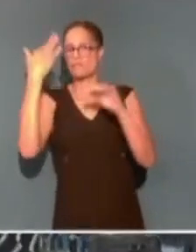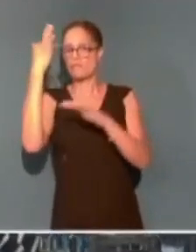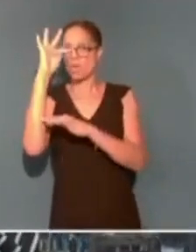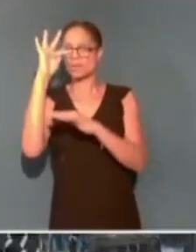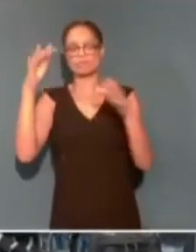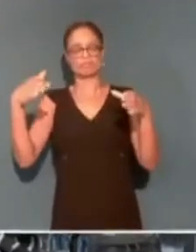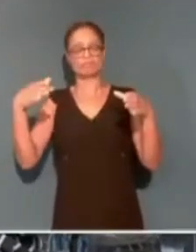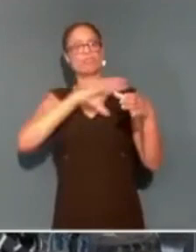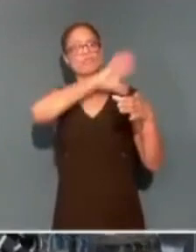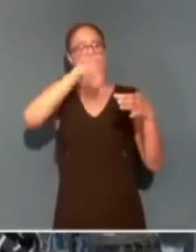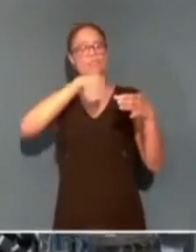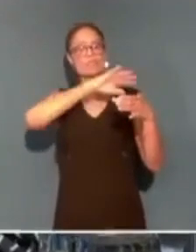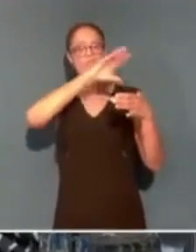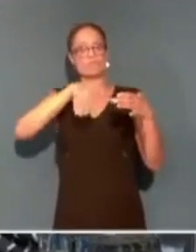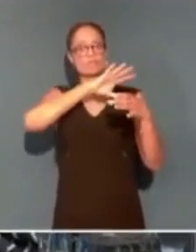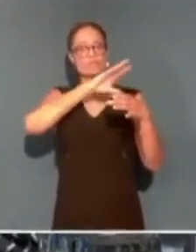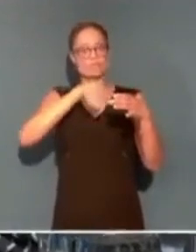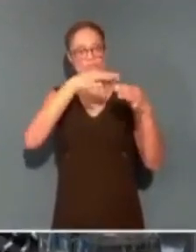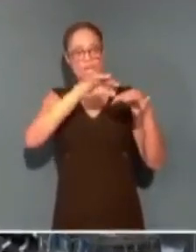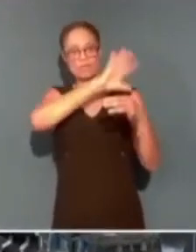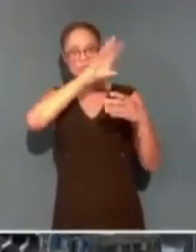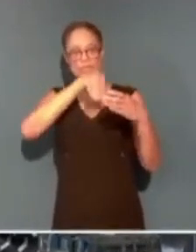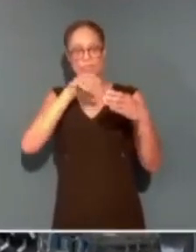là-dedans, avec la possibilité